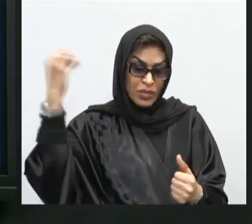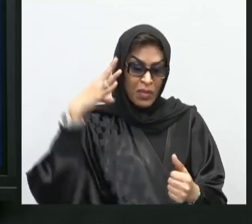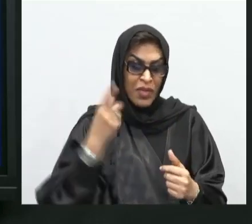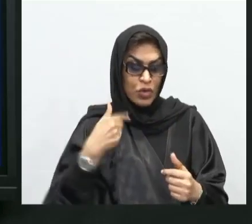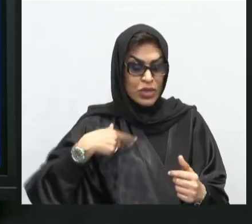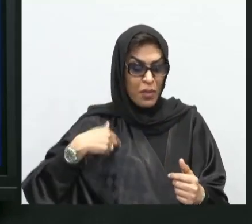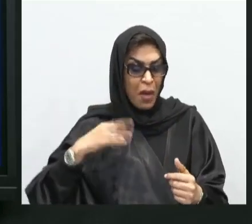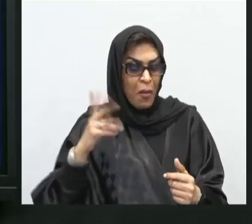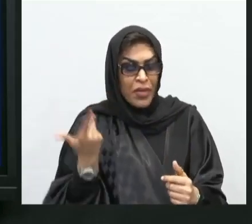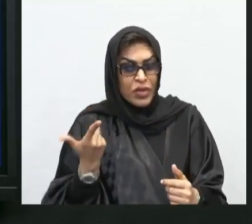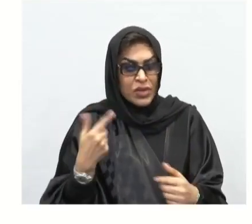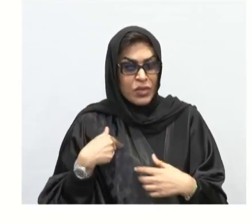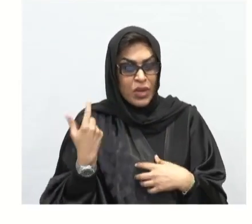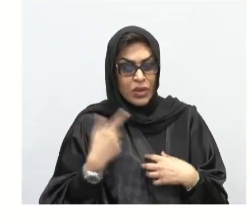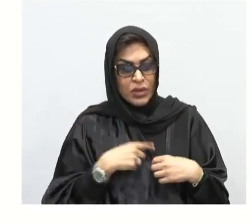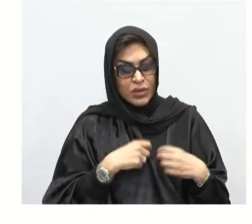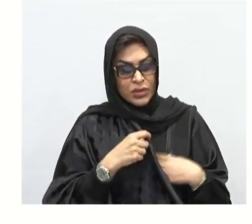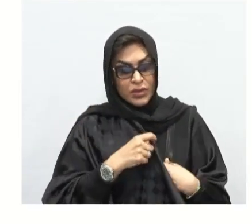الشمس ماذا نسميها